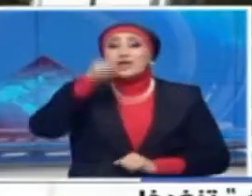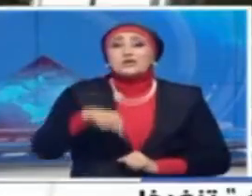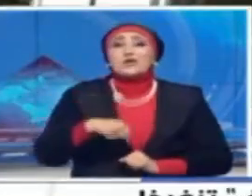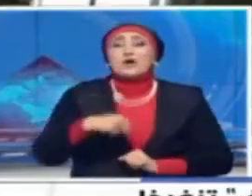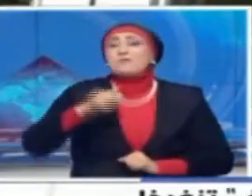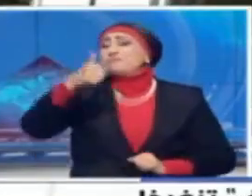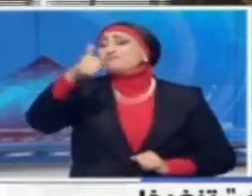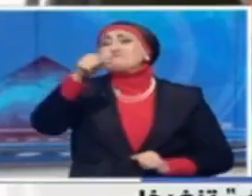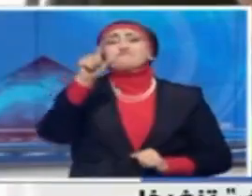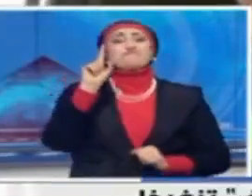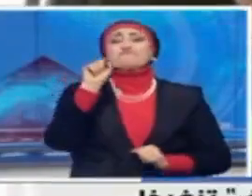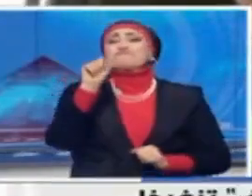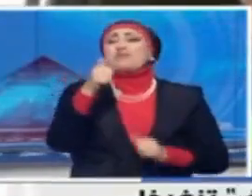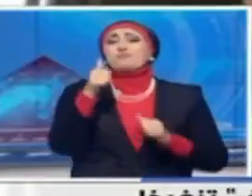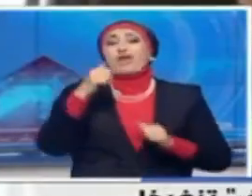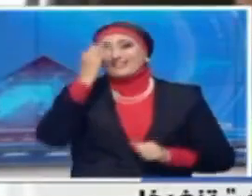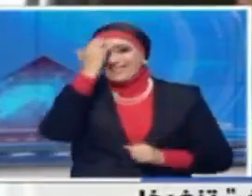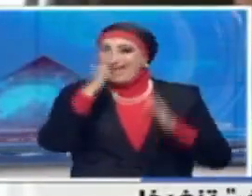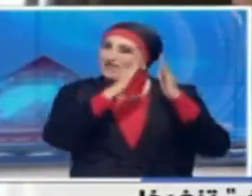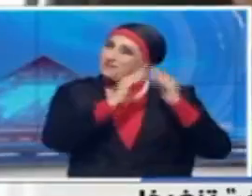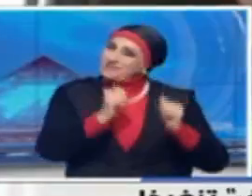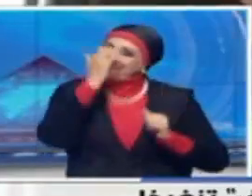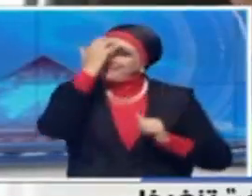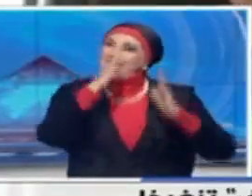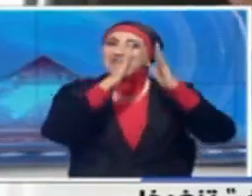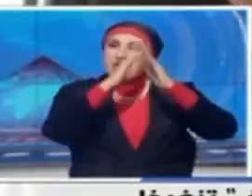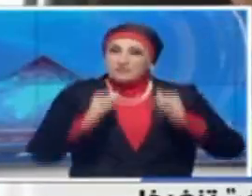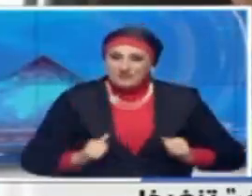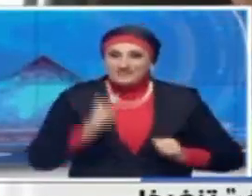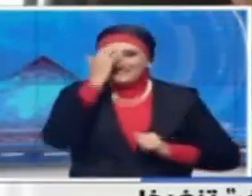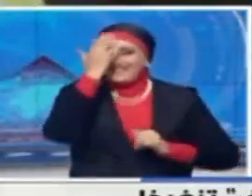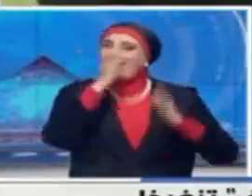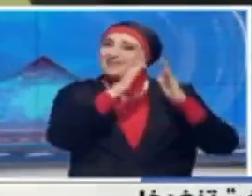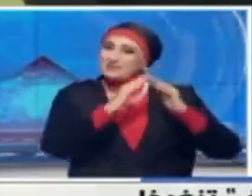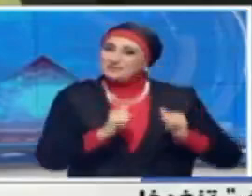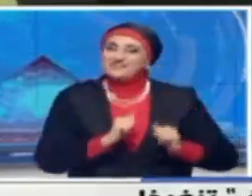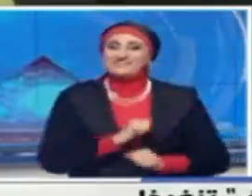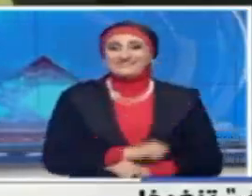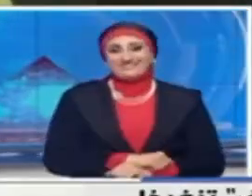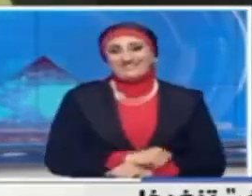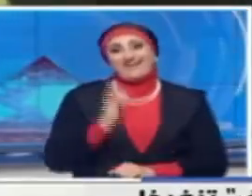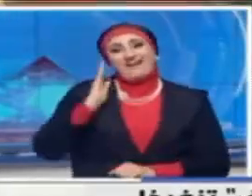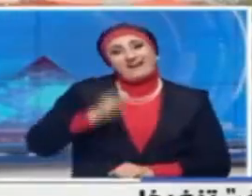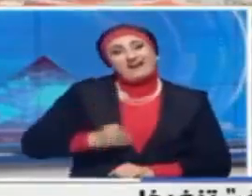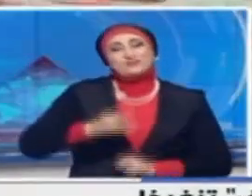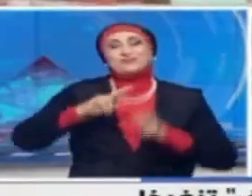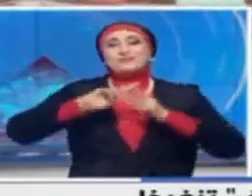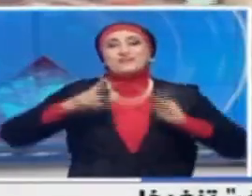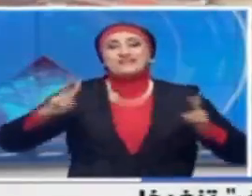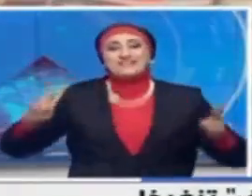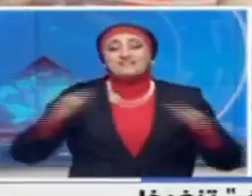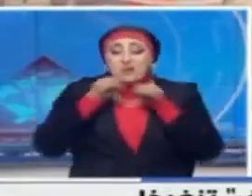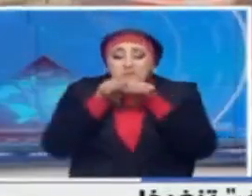قوي قوي قوي، تحيا مصر، تحيا مصر، تحيا مصر. هم قادرون باختلاف، ينشرون البهجة والفرحة